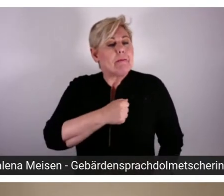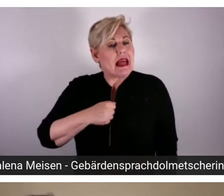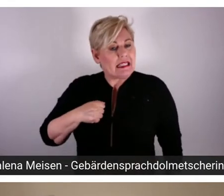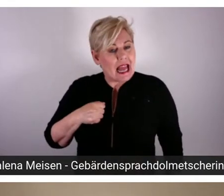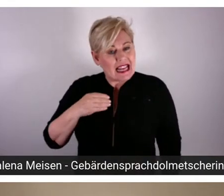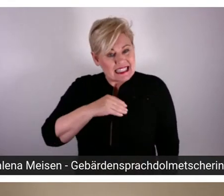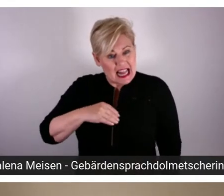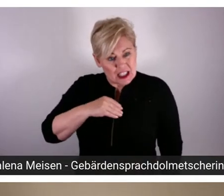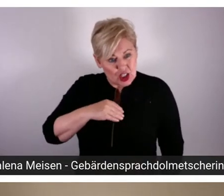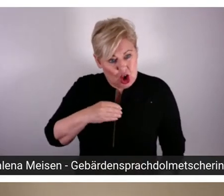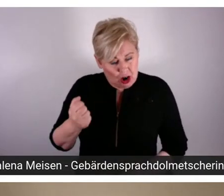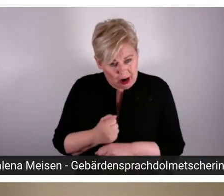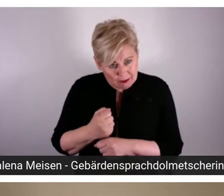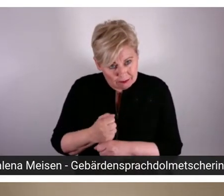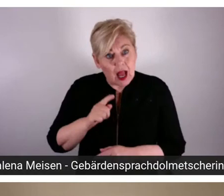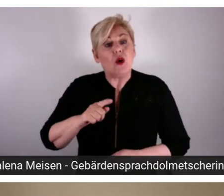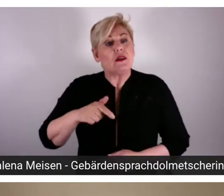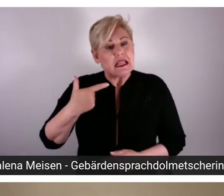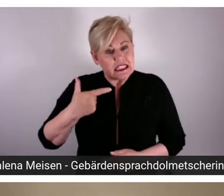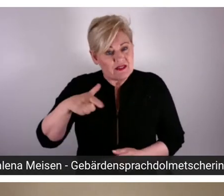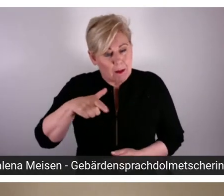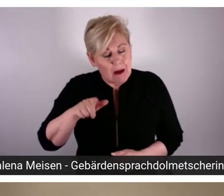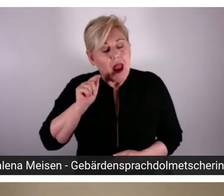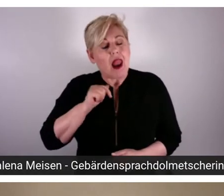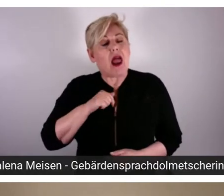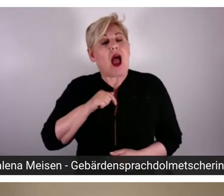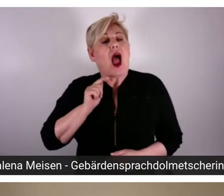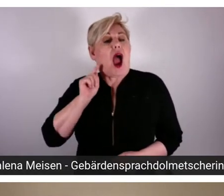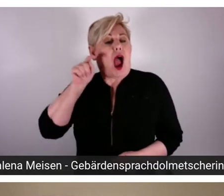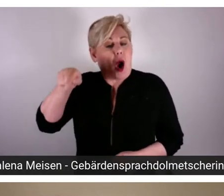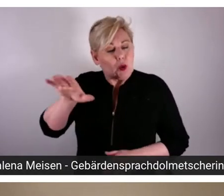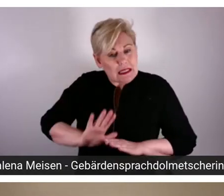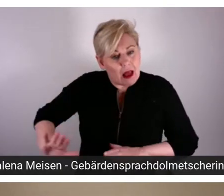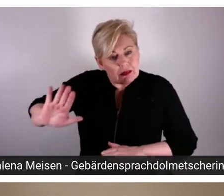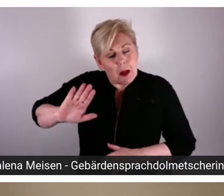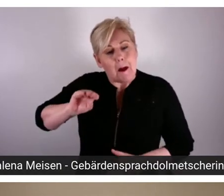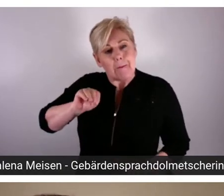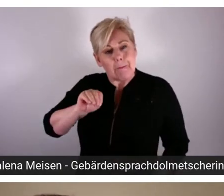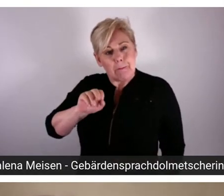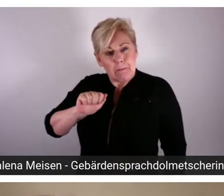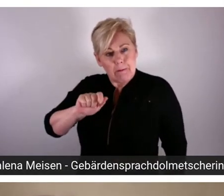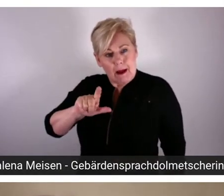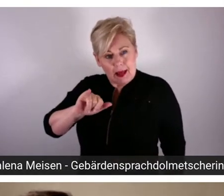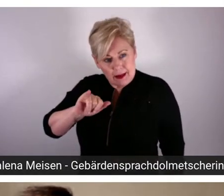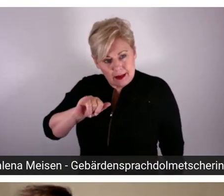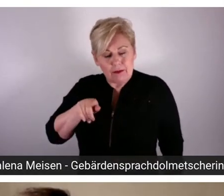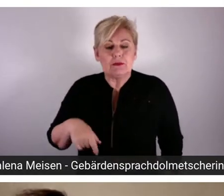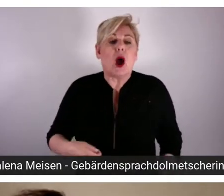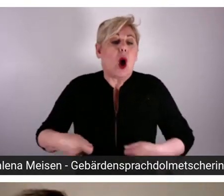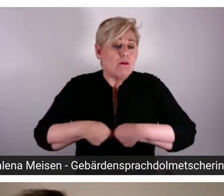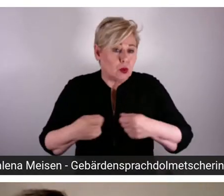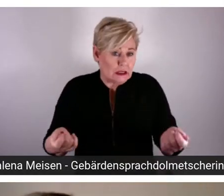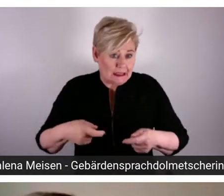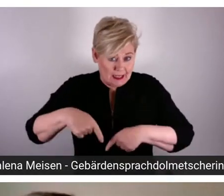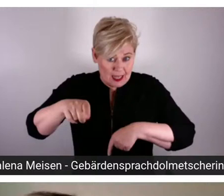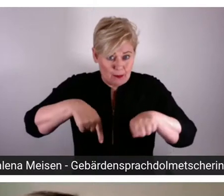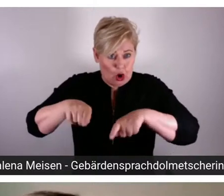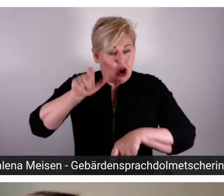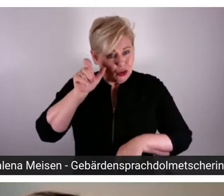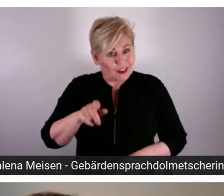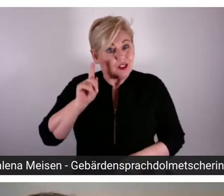Militärseelsorger, war dabei auch zweimal in Mali im Auslandseinsatz. Er ist Bundestagsabgeordneter und unter